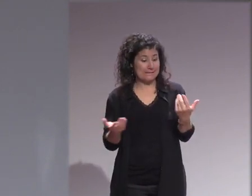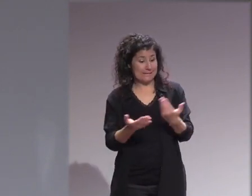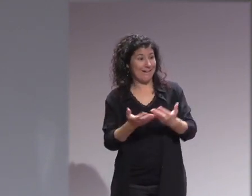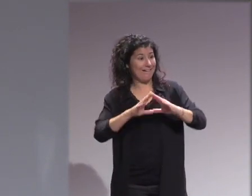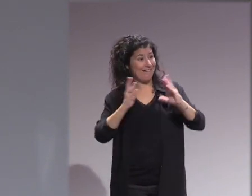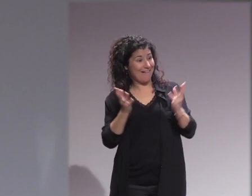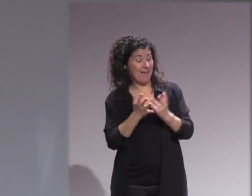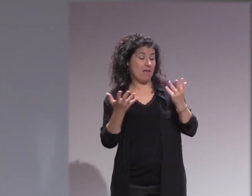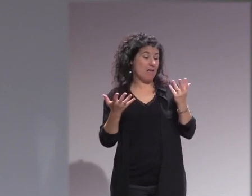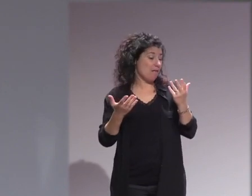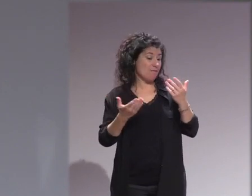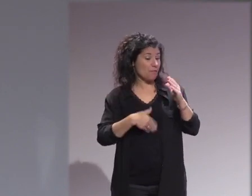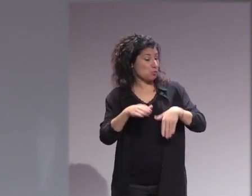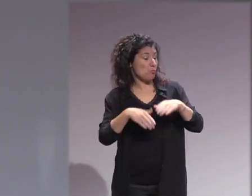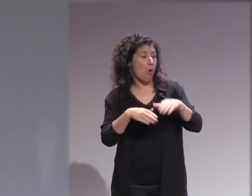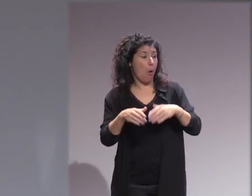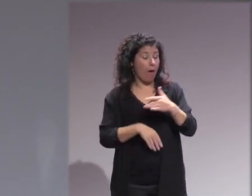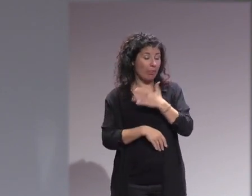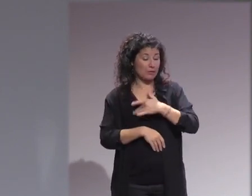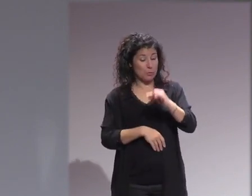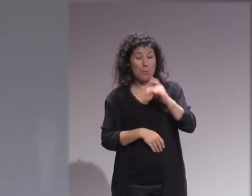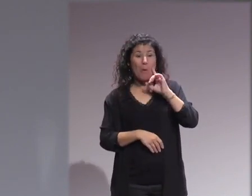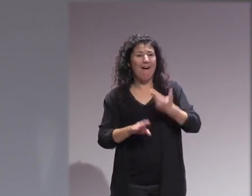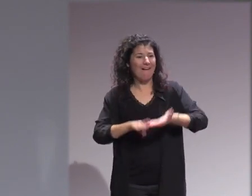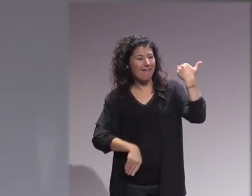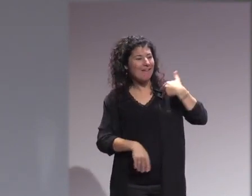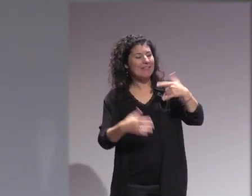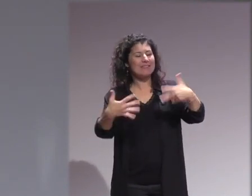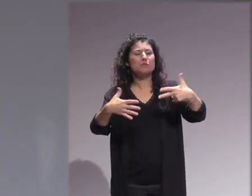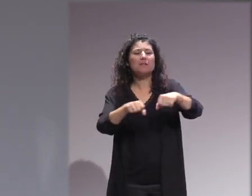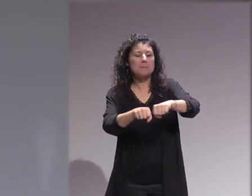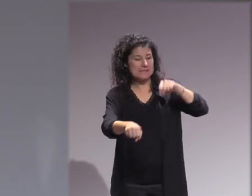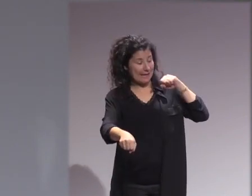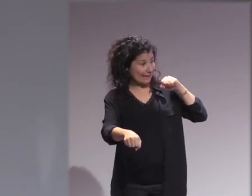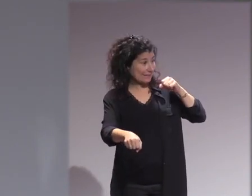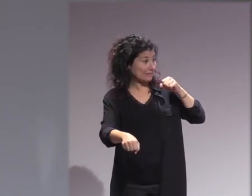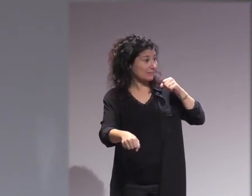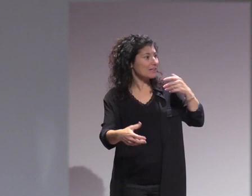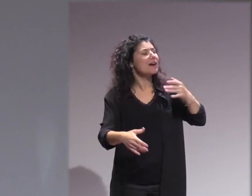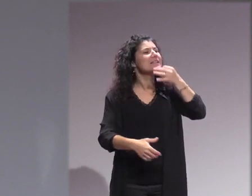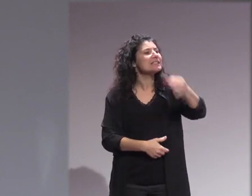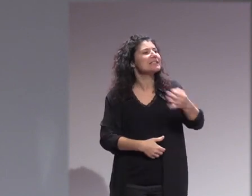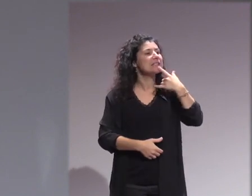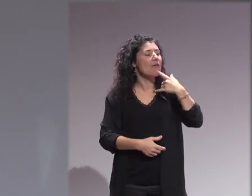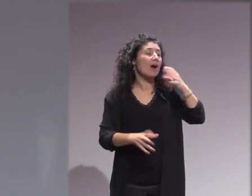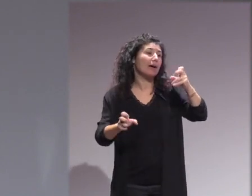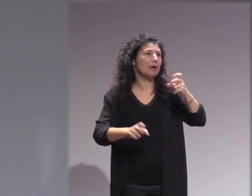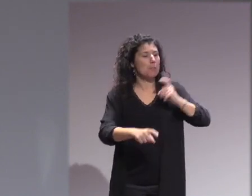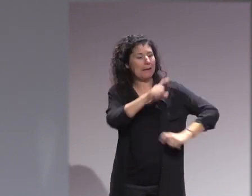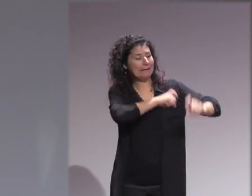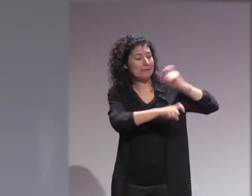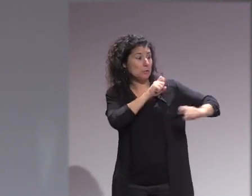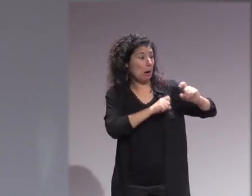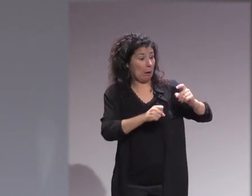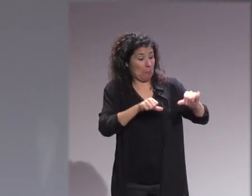intéressant, parce que justement, en fait, dès le XVIIIe siècle, et c'est pour ça que tout à l'heure j'ai dit l'histoire contemporaine de l'adoption internationale, dès le XVIIIe siècle,